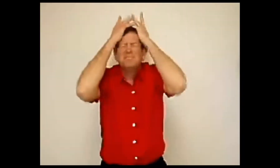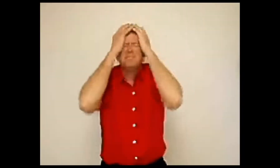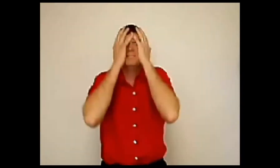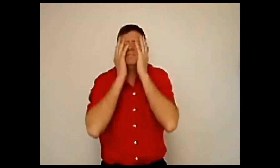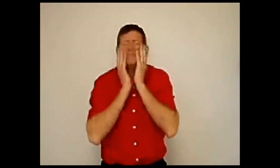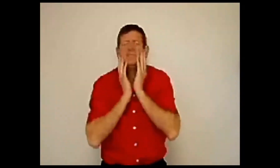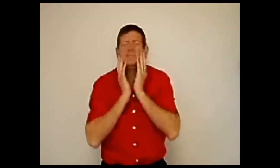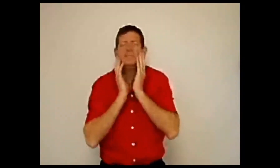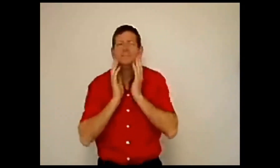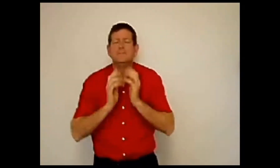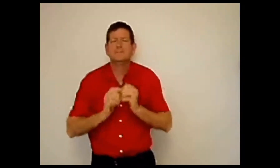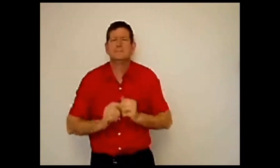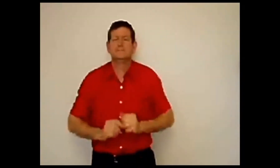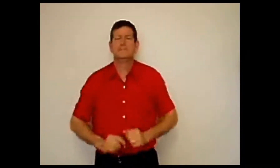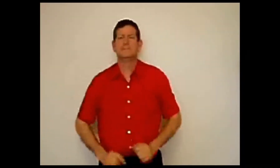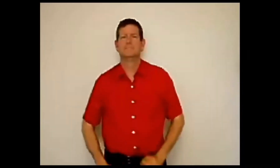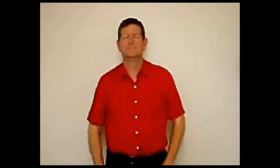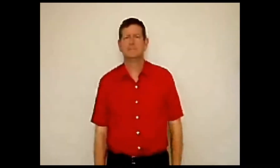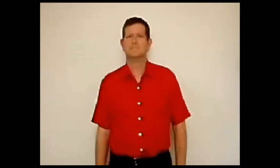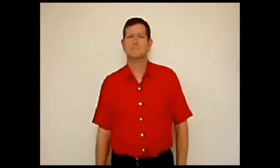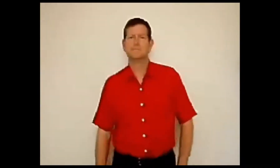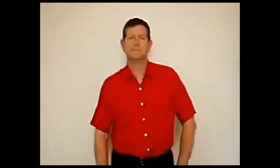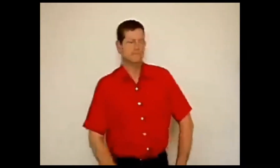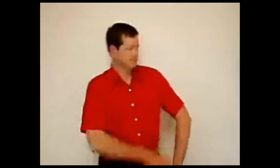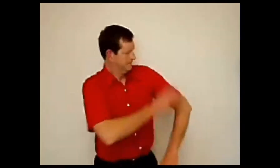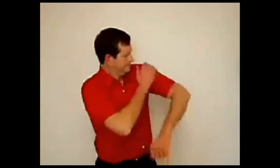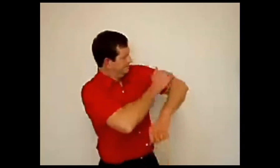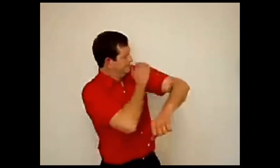Prendre une douche.